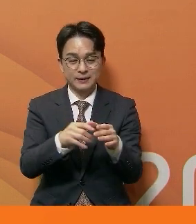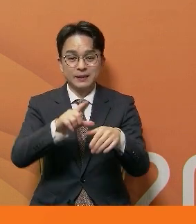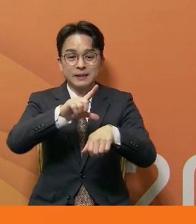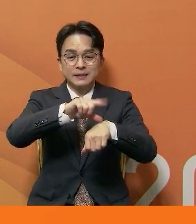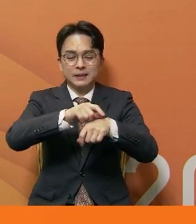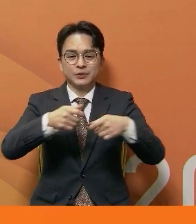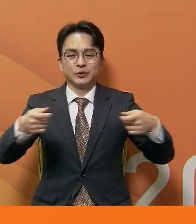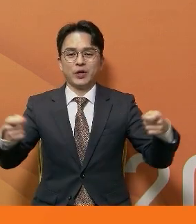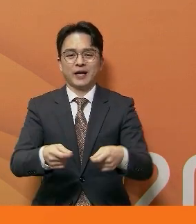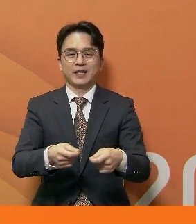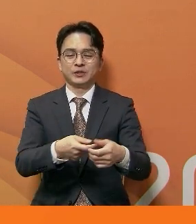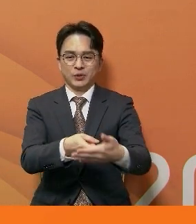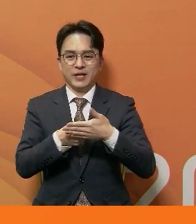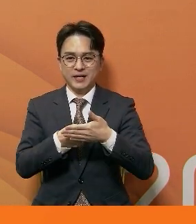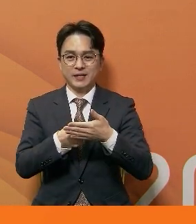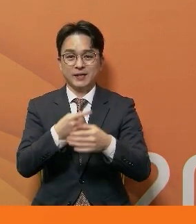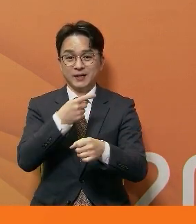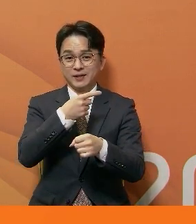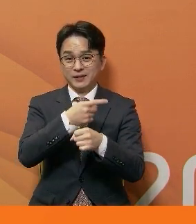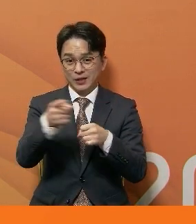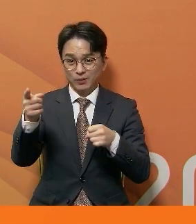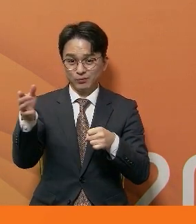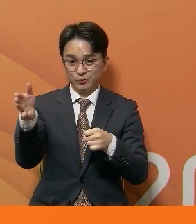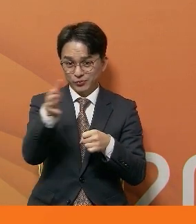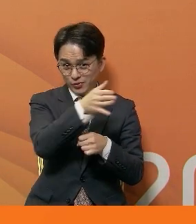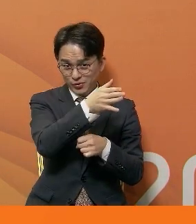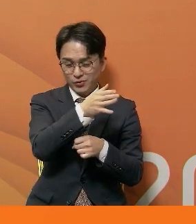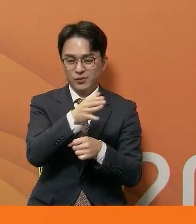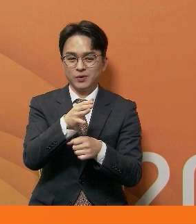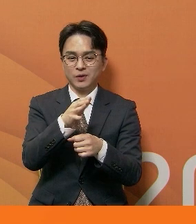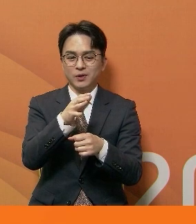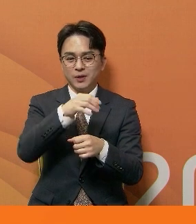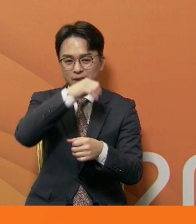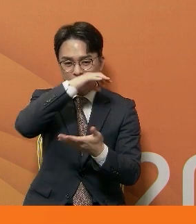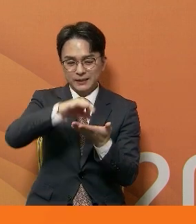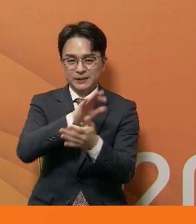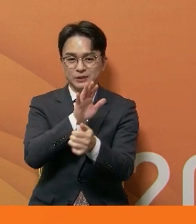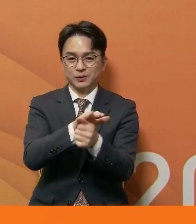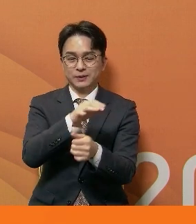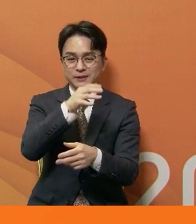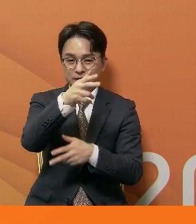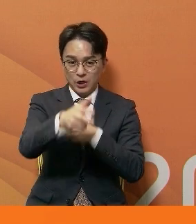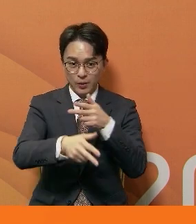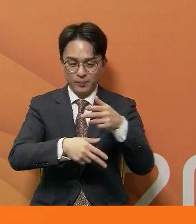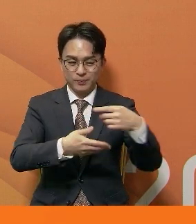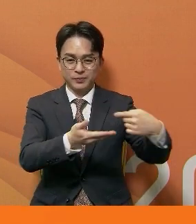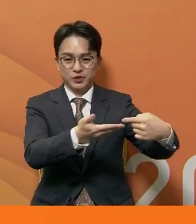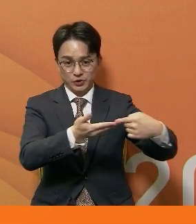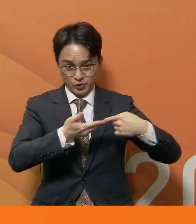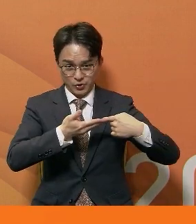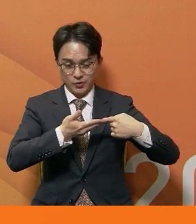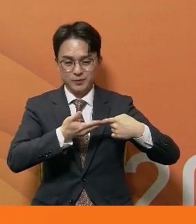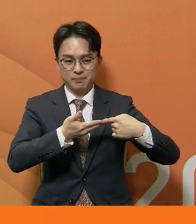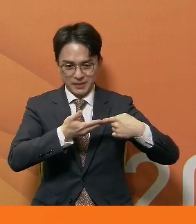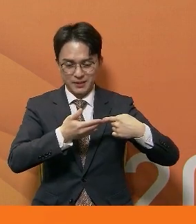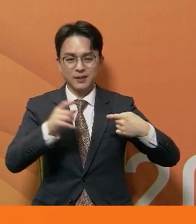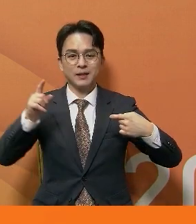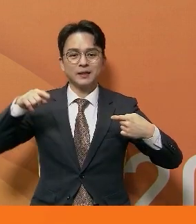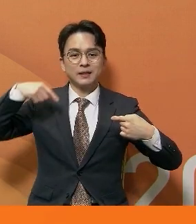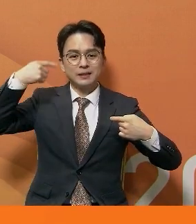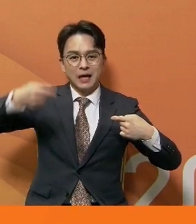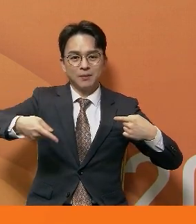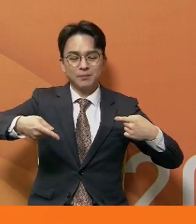말씀을 드리면 내년 초부터 하시게 될 지원사업 선정 협약을 하신 뒤에 보증 희망기업이 있으실 경우